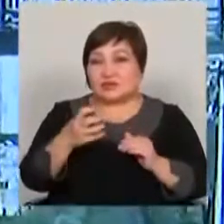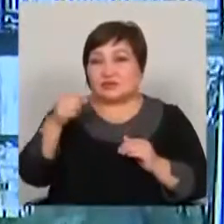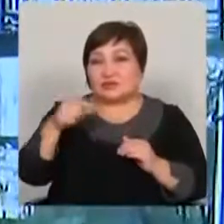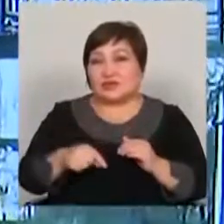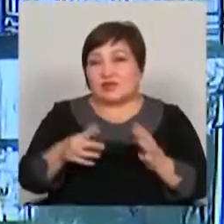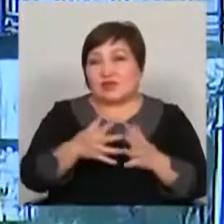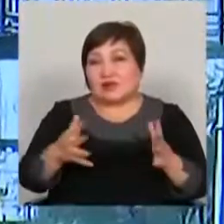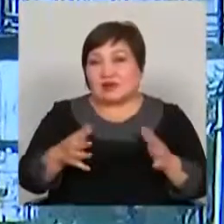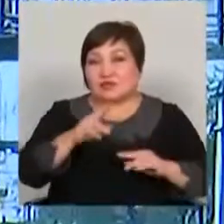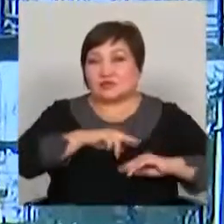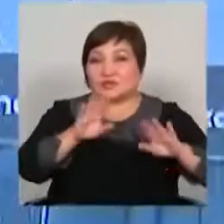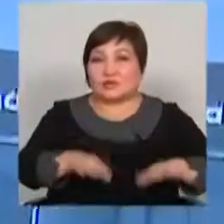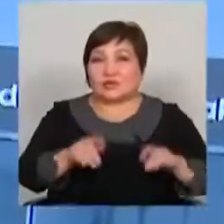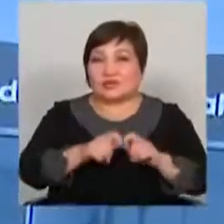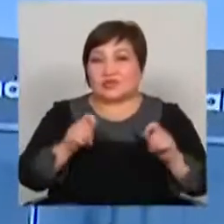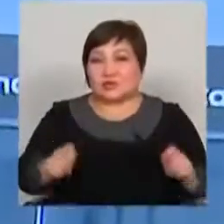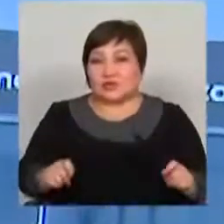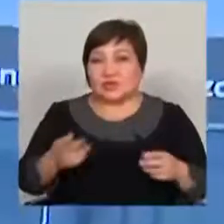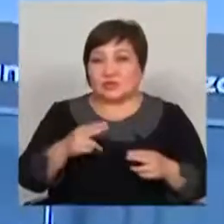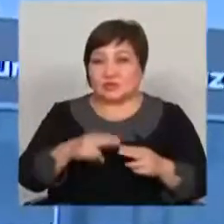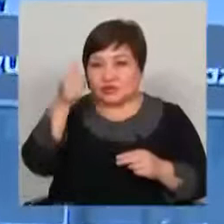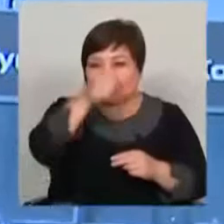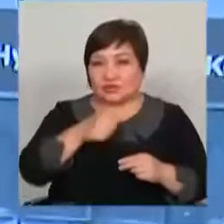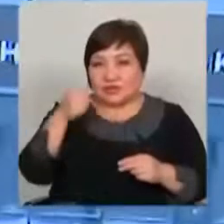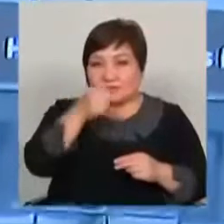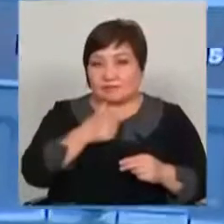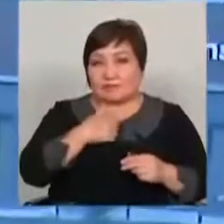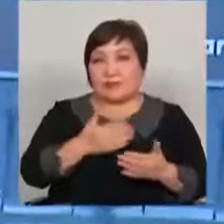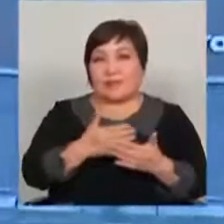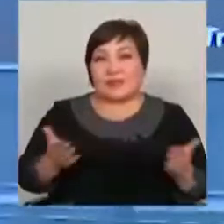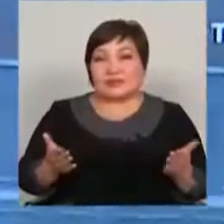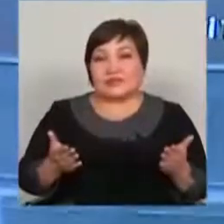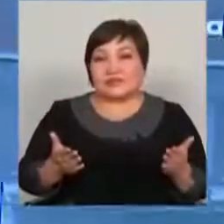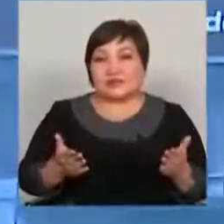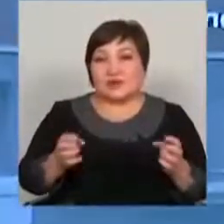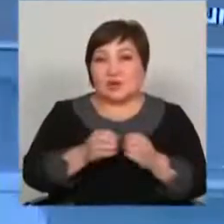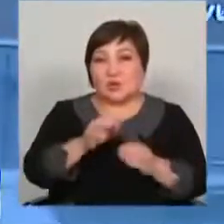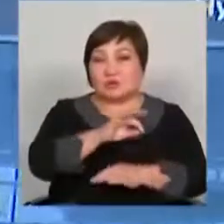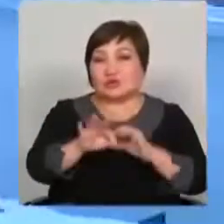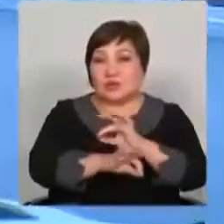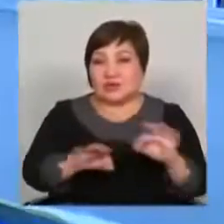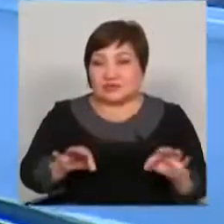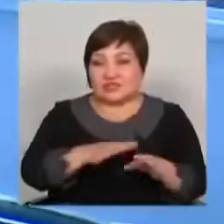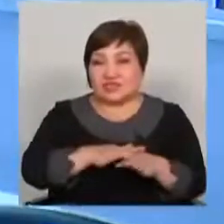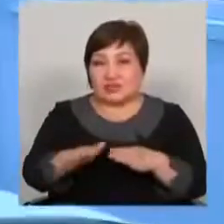жұмыс орын ашылуда. Бұл жылы біз 10 жобаны іске асырамыз.